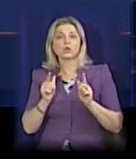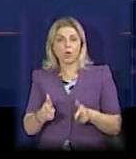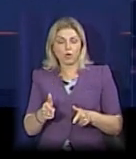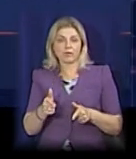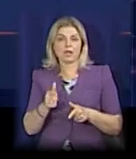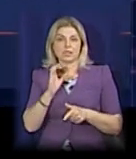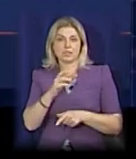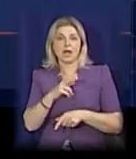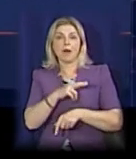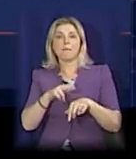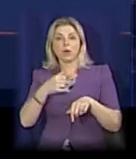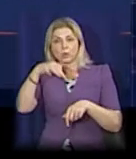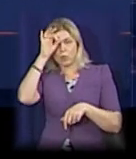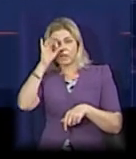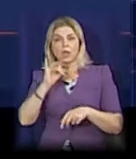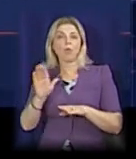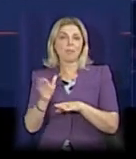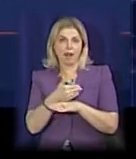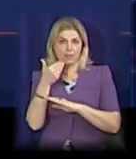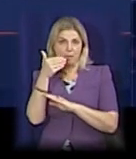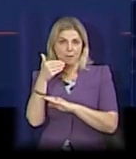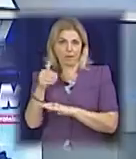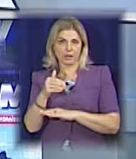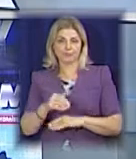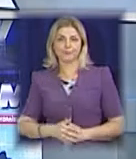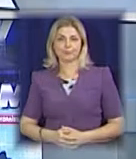всяких проблем прибрали та заховали прапори.